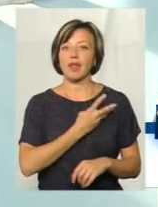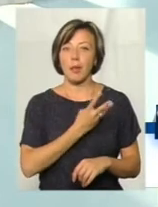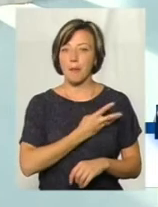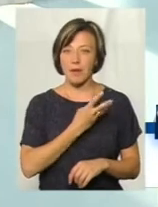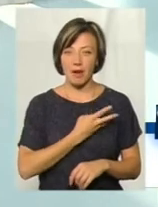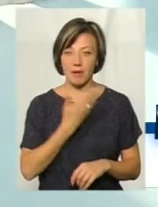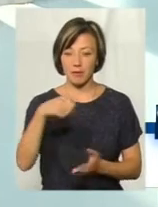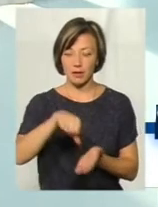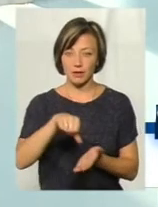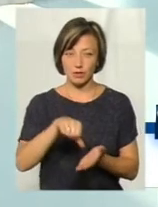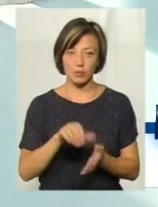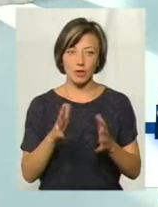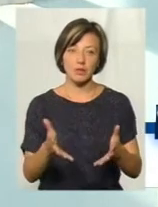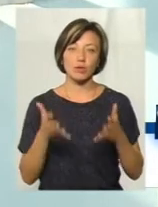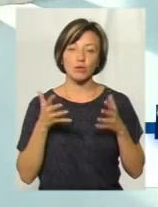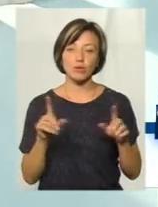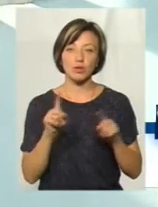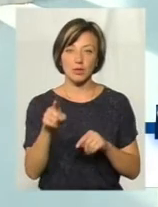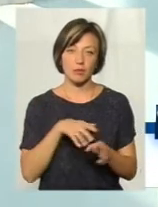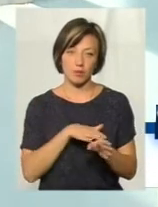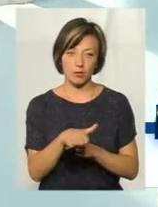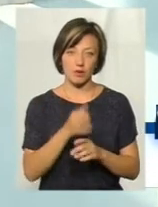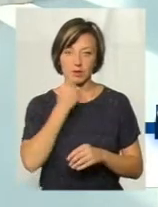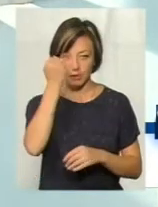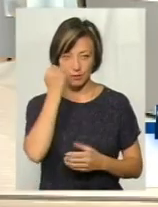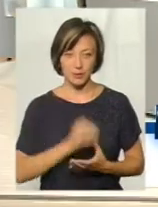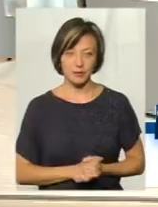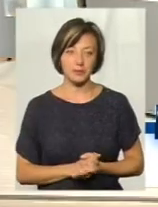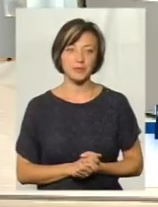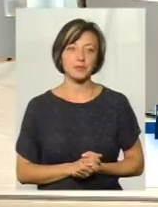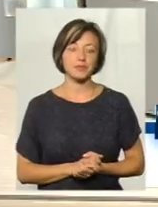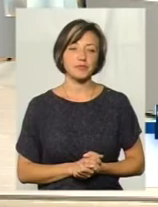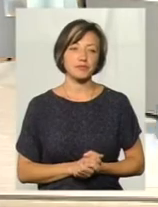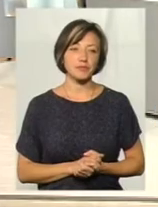ваші присутності, ми будемо з'ясовувати те, що там відбувається. Дякую. Дякую.